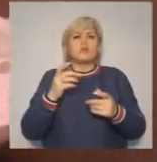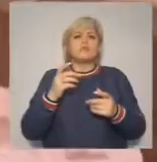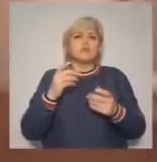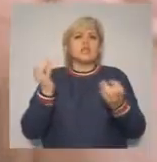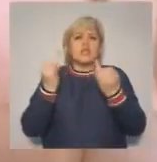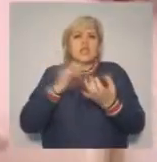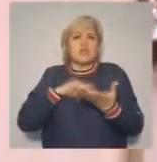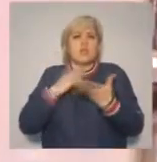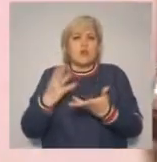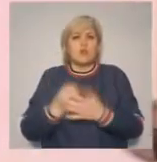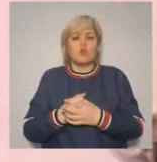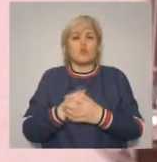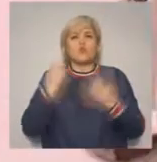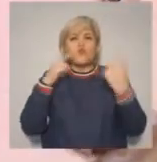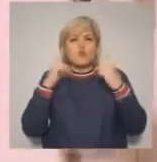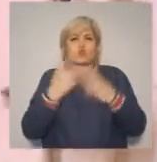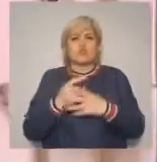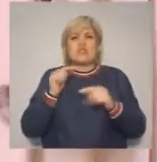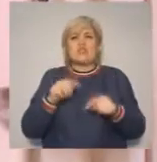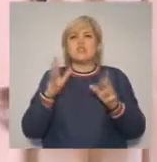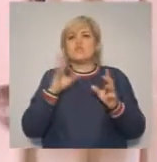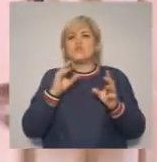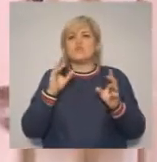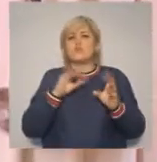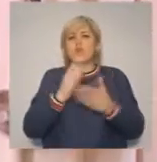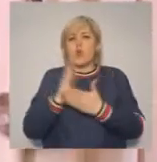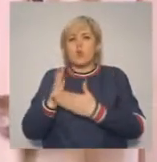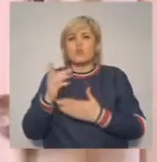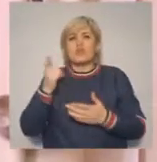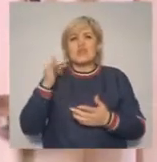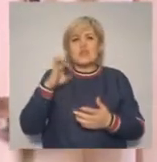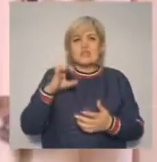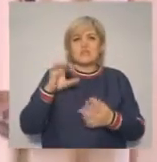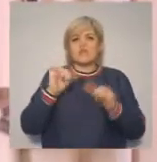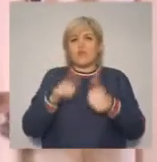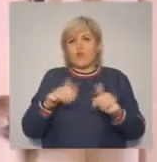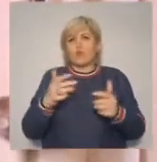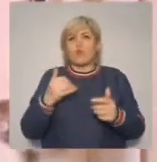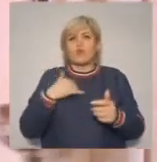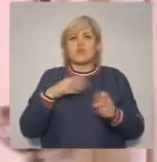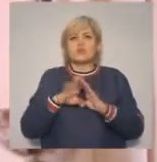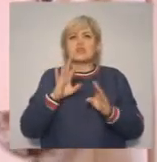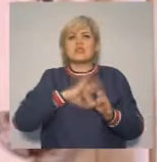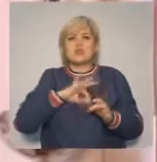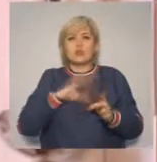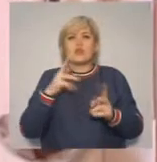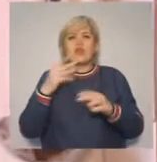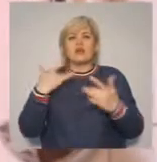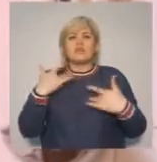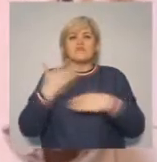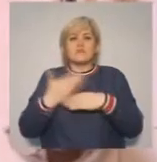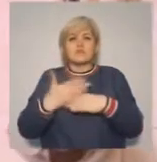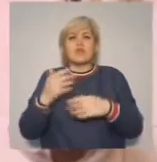формы, они у нас уже использованы с каких-то спектаклей. А в основном они используются для отливки головы